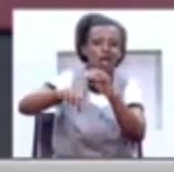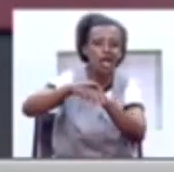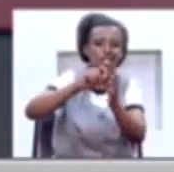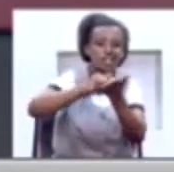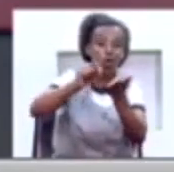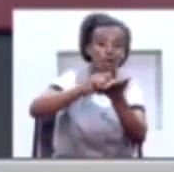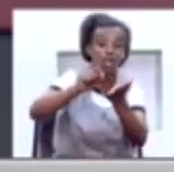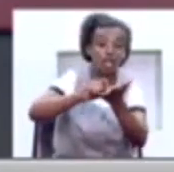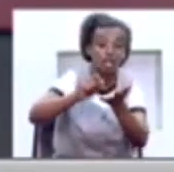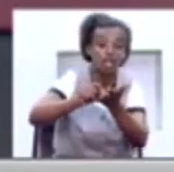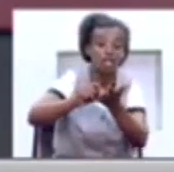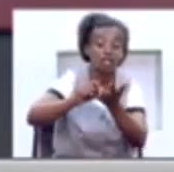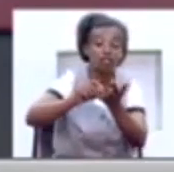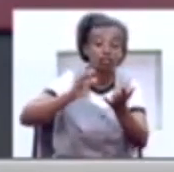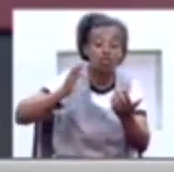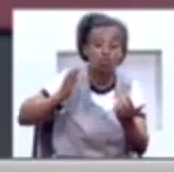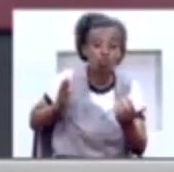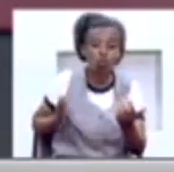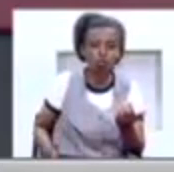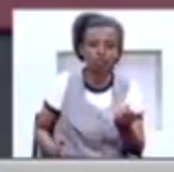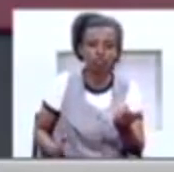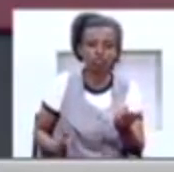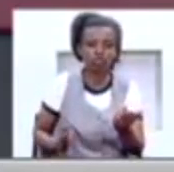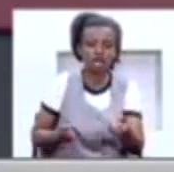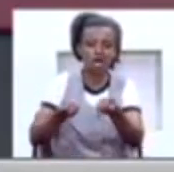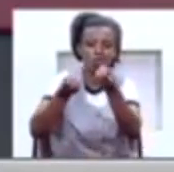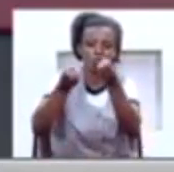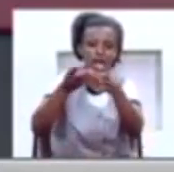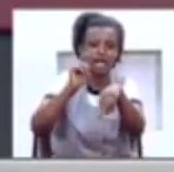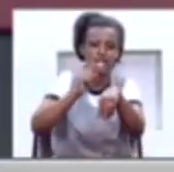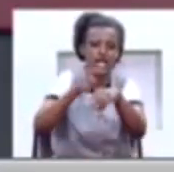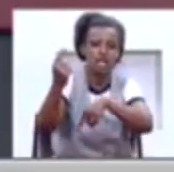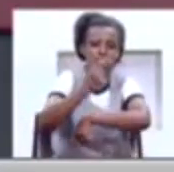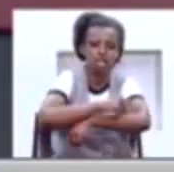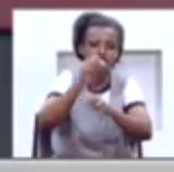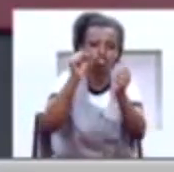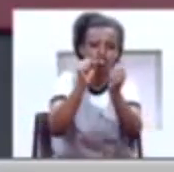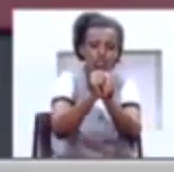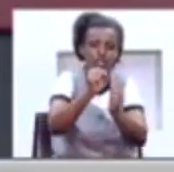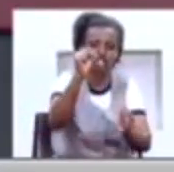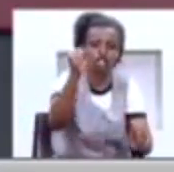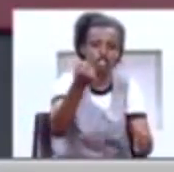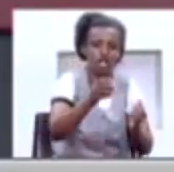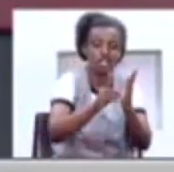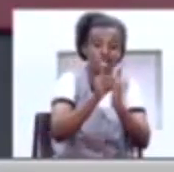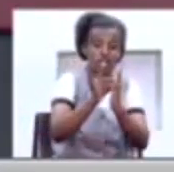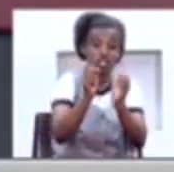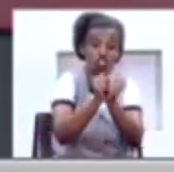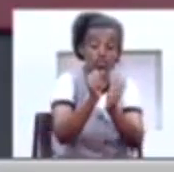bwa komine rusatira ukaba uhawe preavi y'iminsi 15 guhera